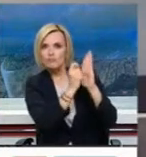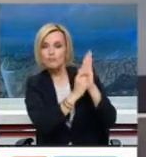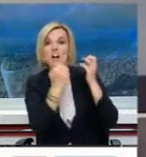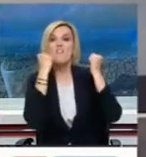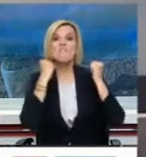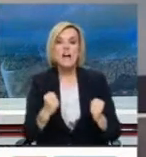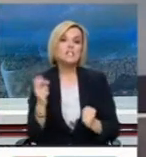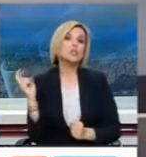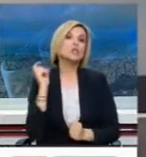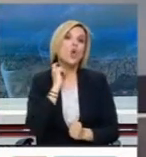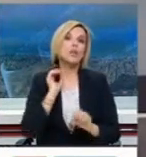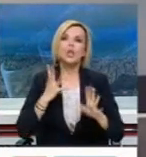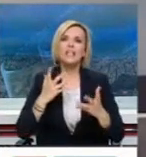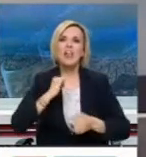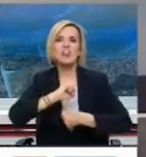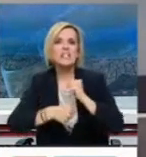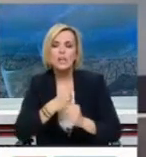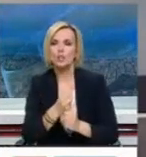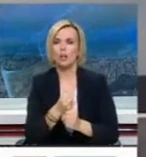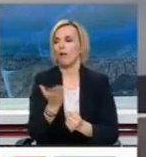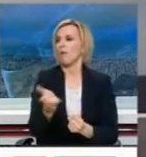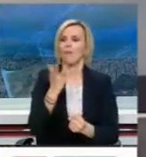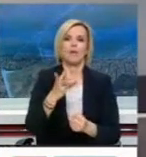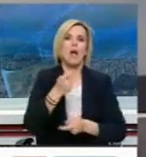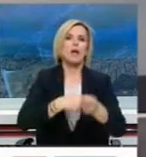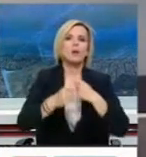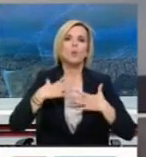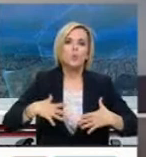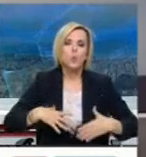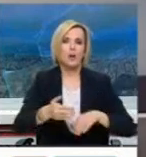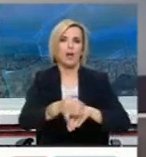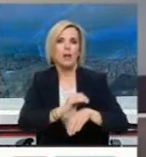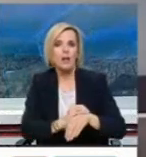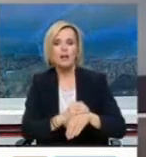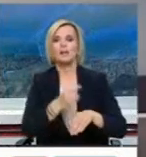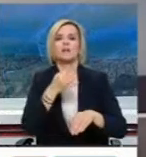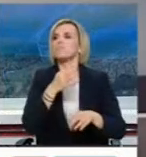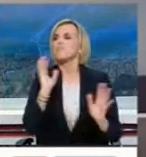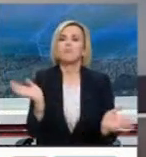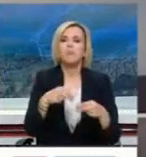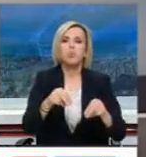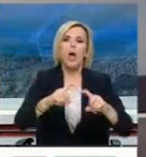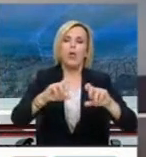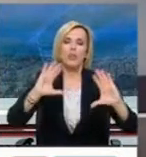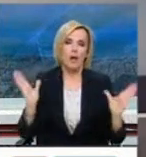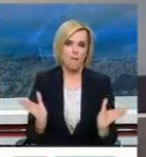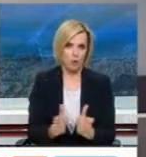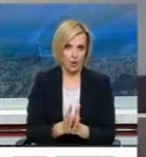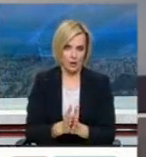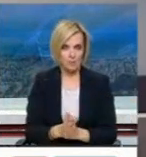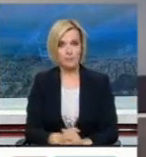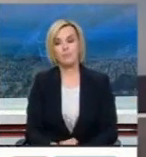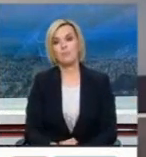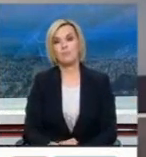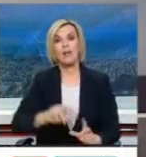αριθμού δραστηριότητας, όπως με συντομογραφία ονομάζουμε CAD. 2. Το μέτρο αυτό